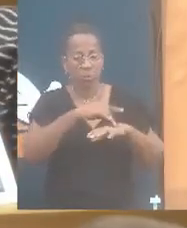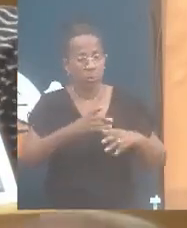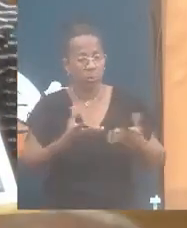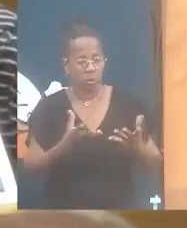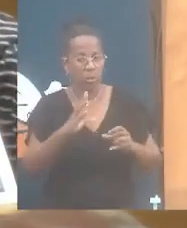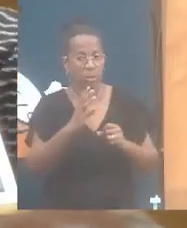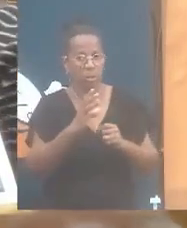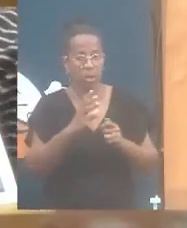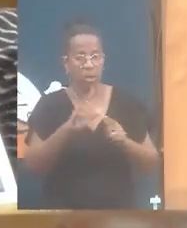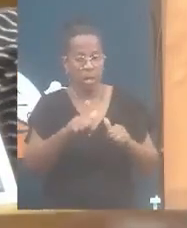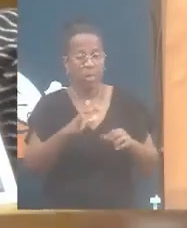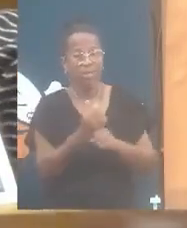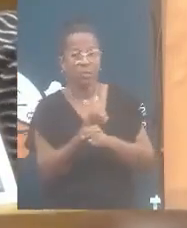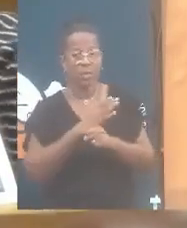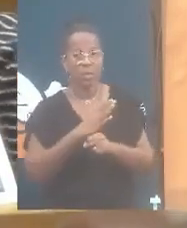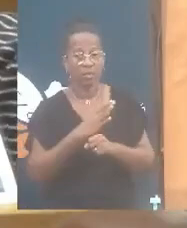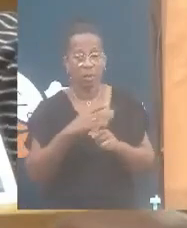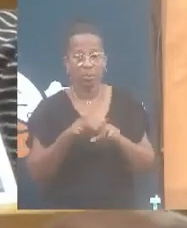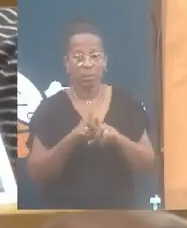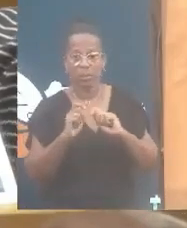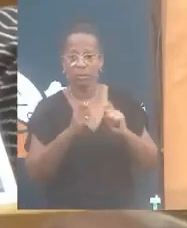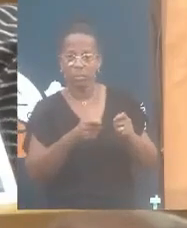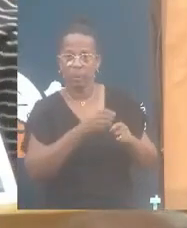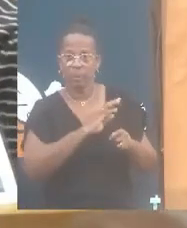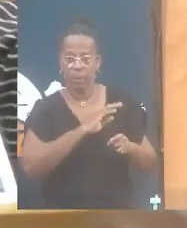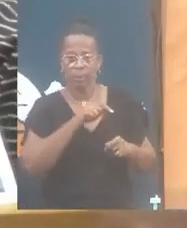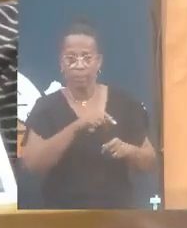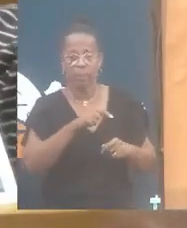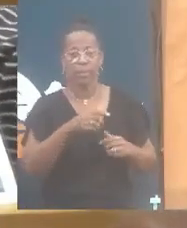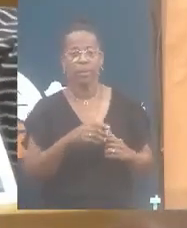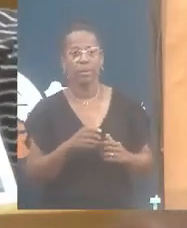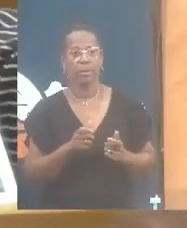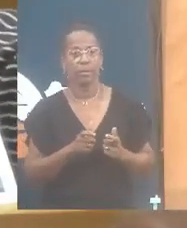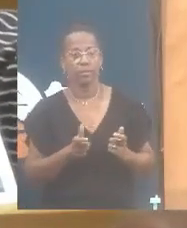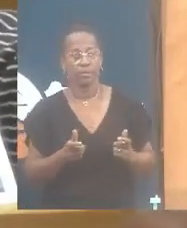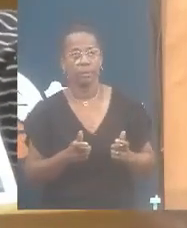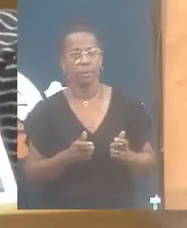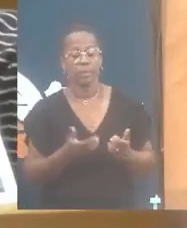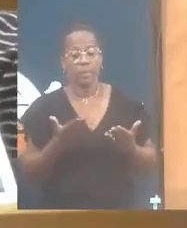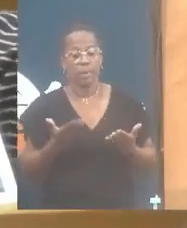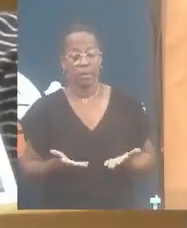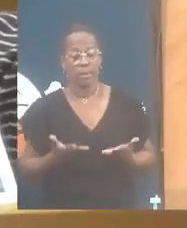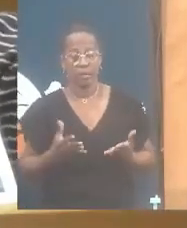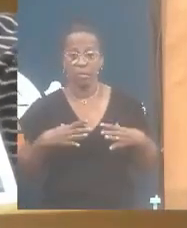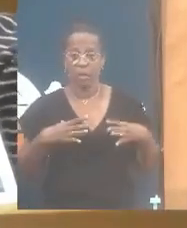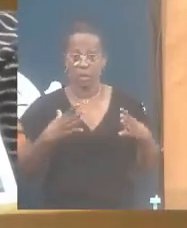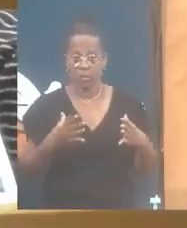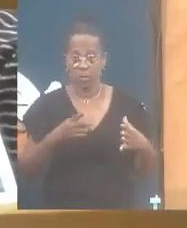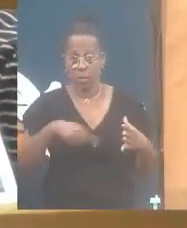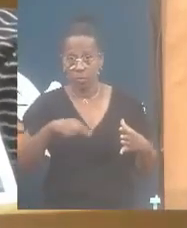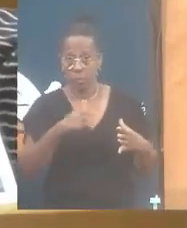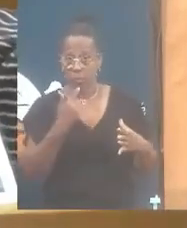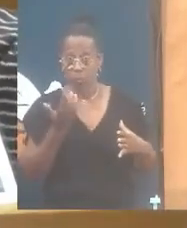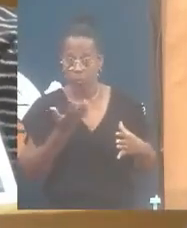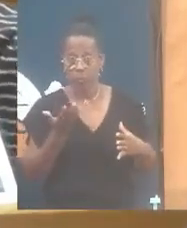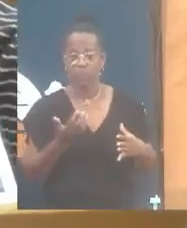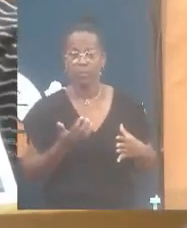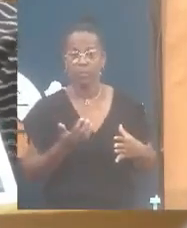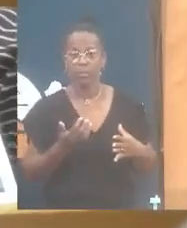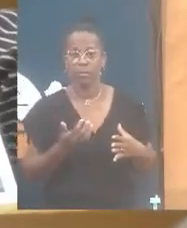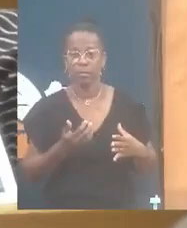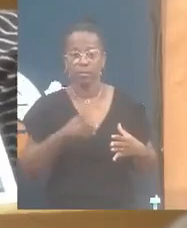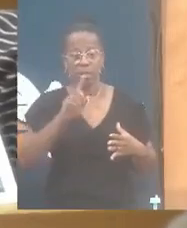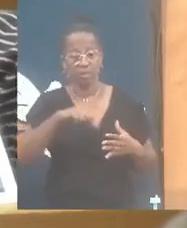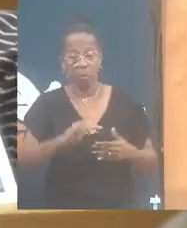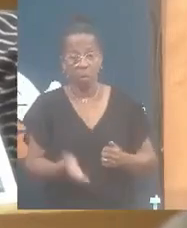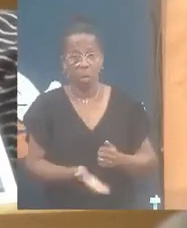acquise et attribuée par la nôtre. Maintenant, notre engagement est vu que c'est de les